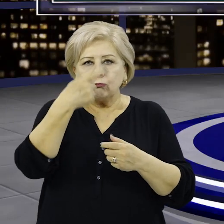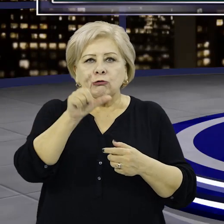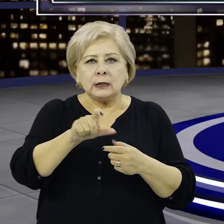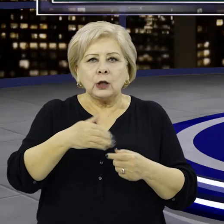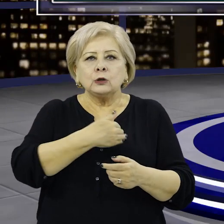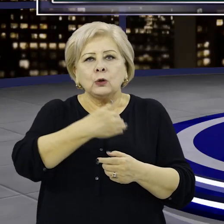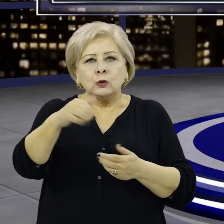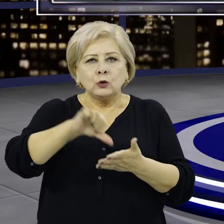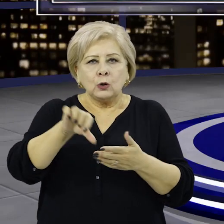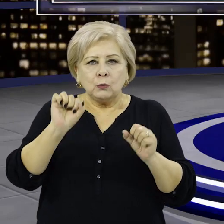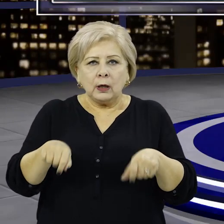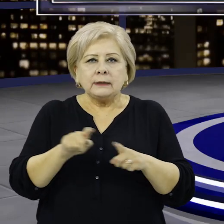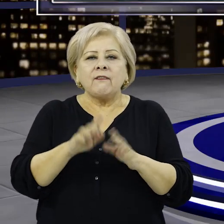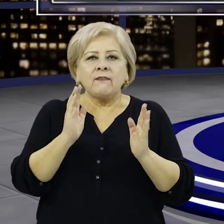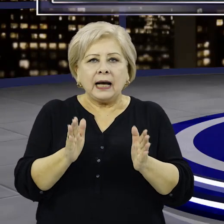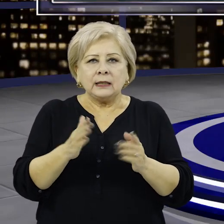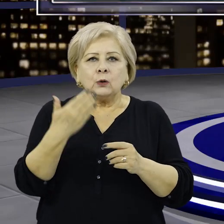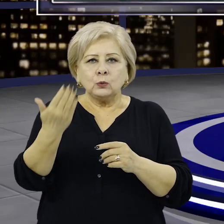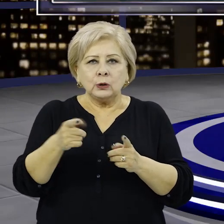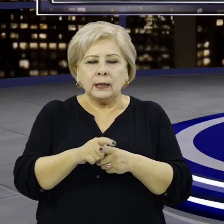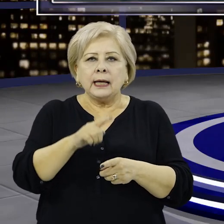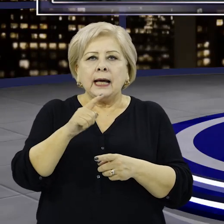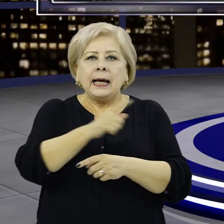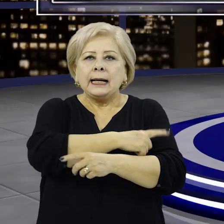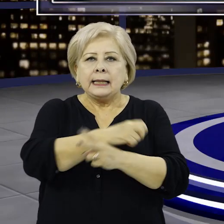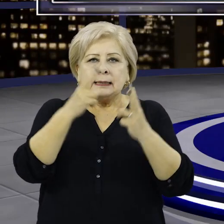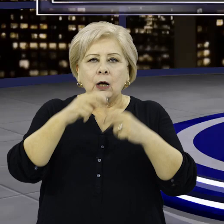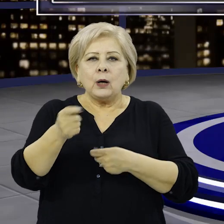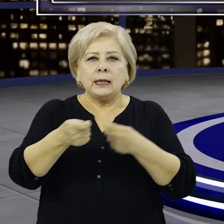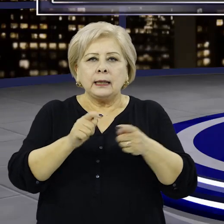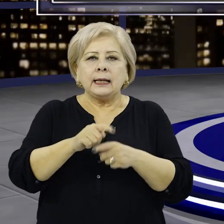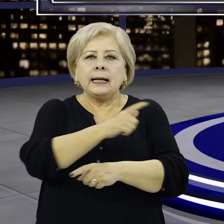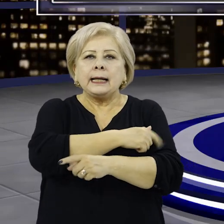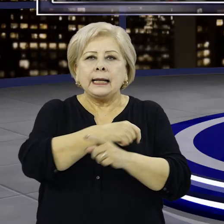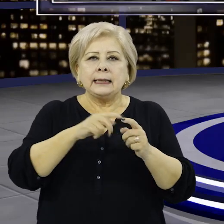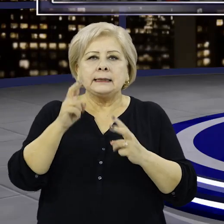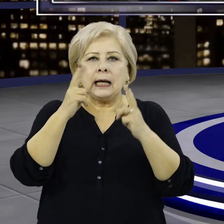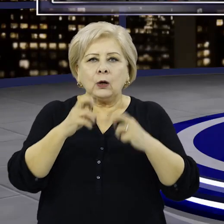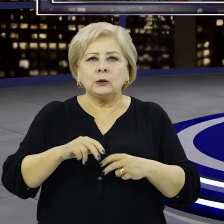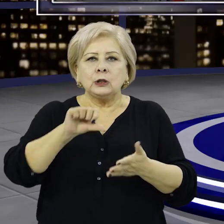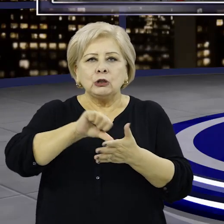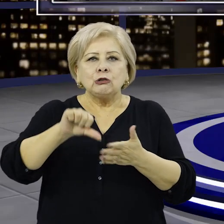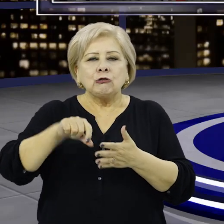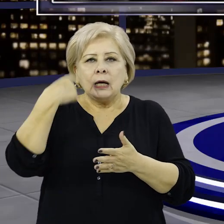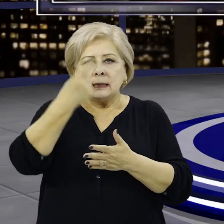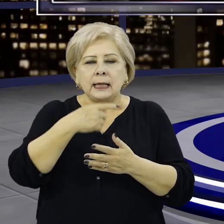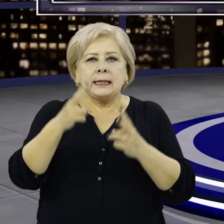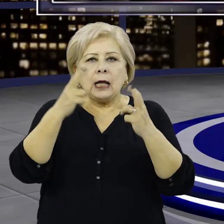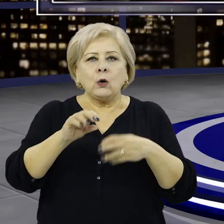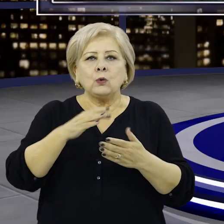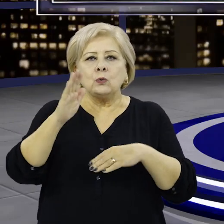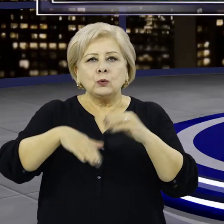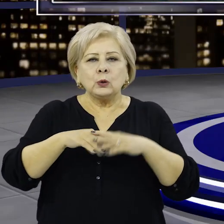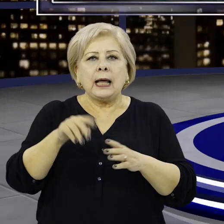ixtiyoriy ravishda ishtirok etishi mumkin. Faqat bunda klinik tadqiqot rahbari klinik tadqiqotda qatnashadigan shaxsga tadqiqot